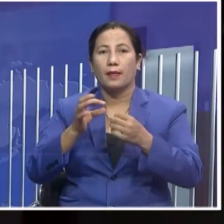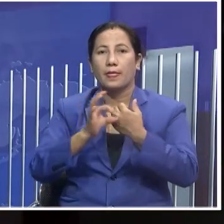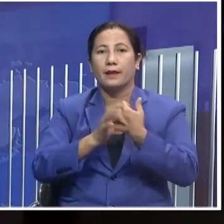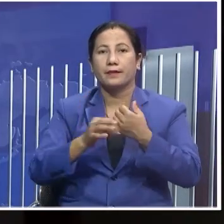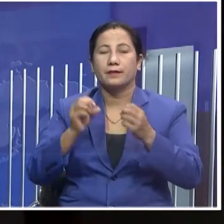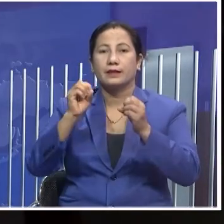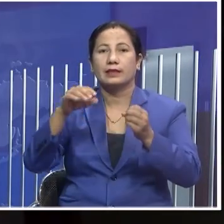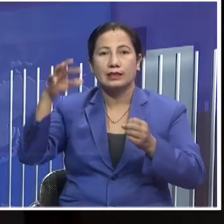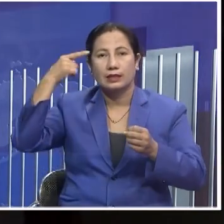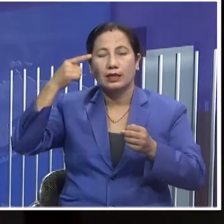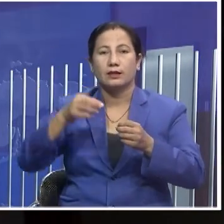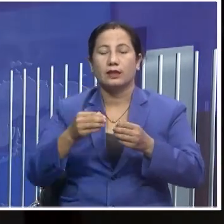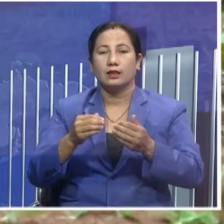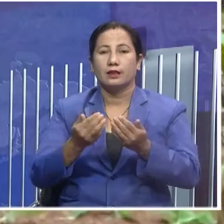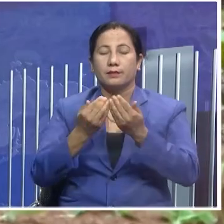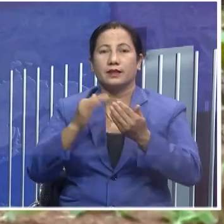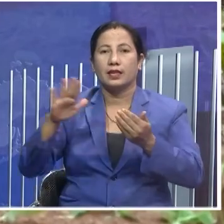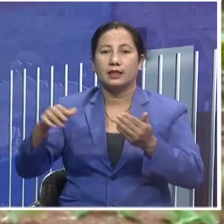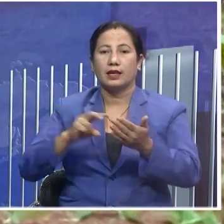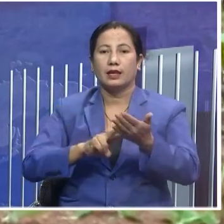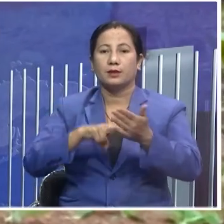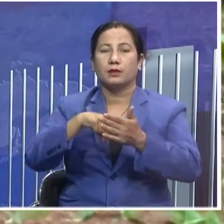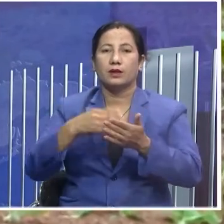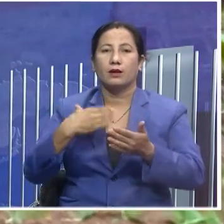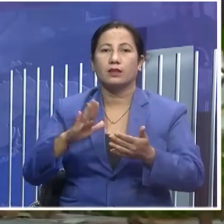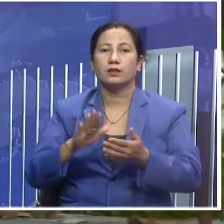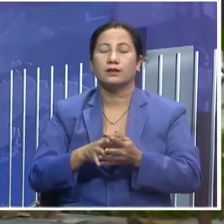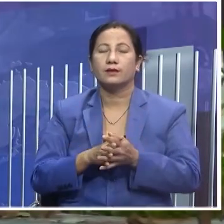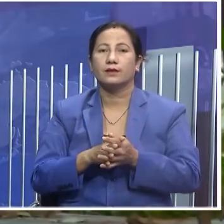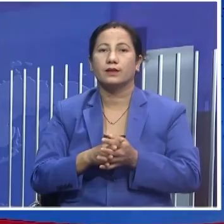गरिँदै विद्यार्थीलाई आत्मनिर्भर बनाउने लक्ष्य।